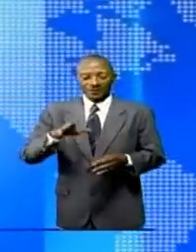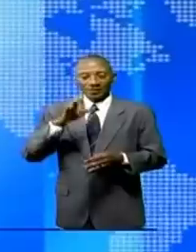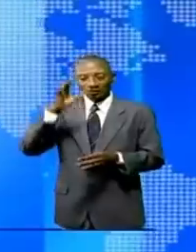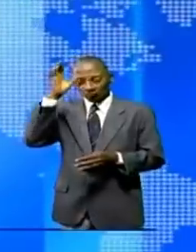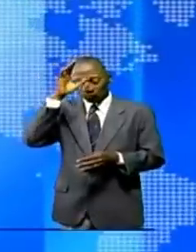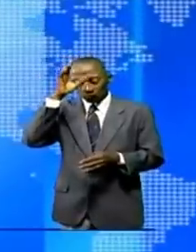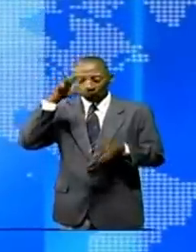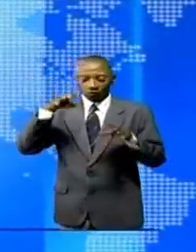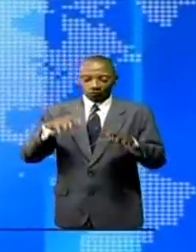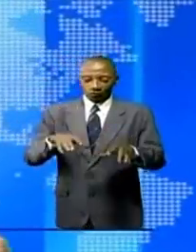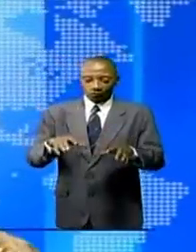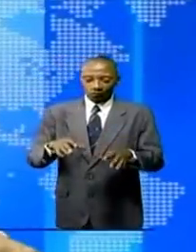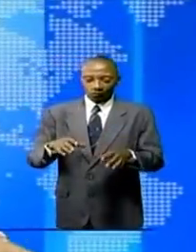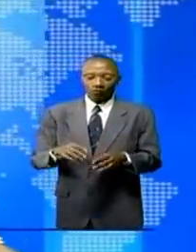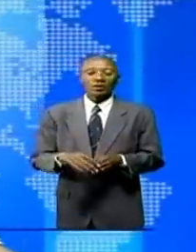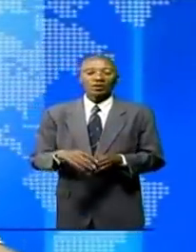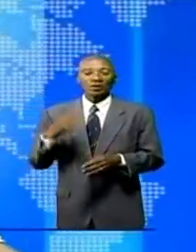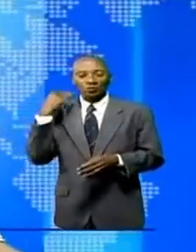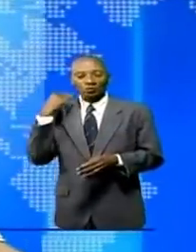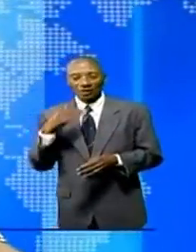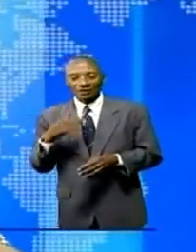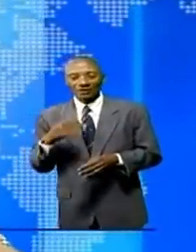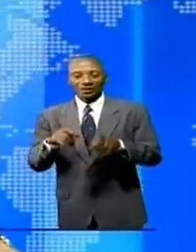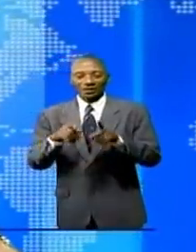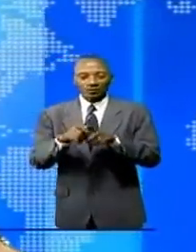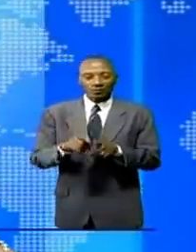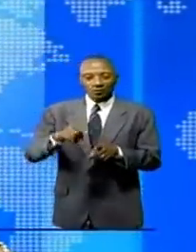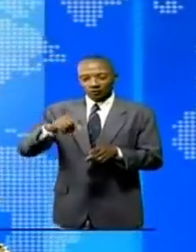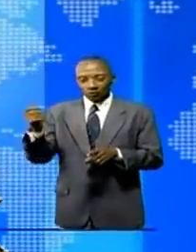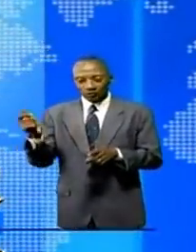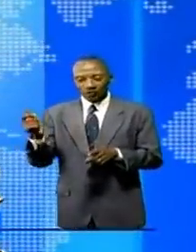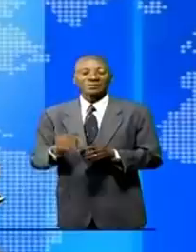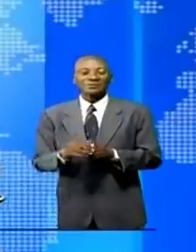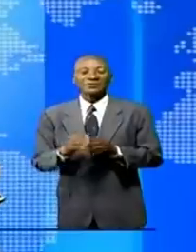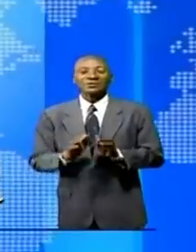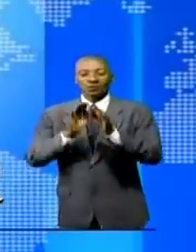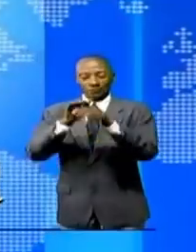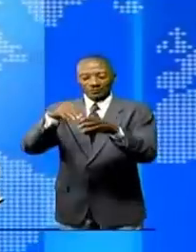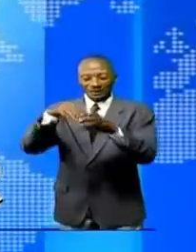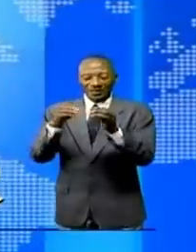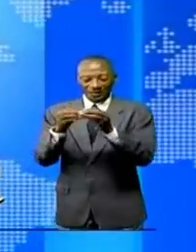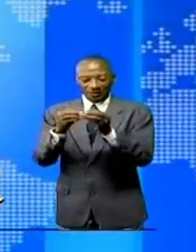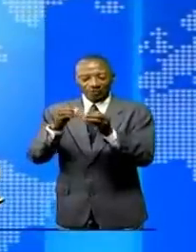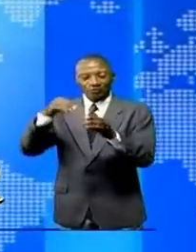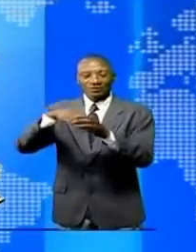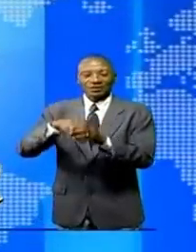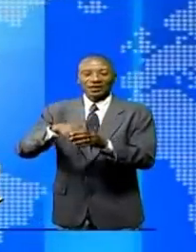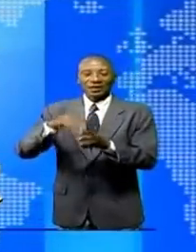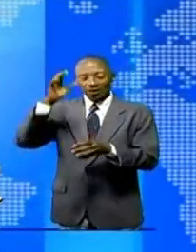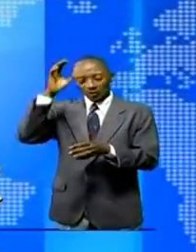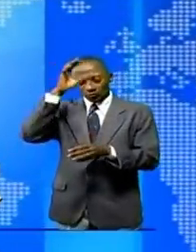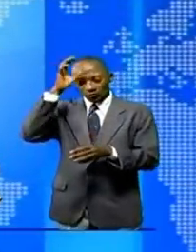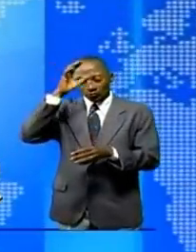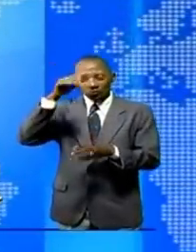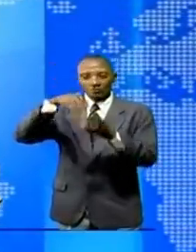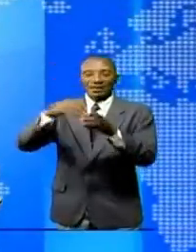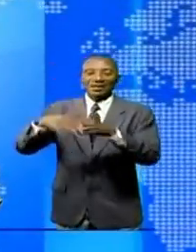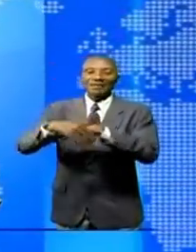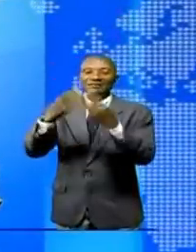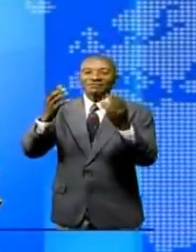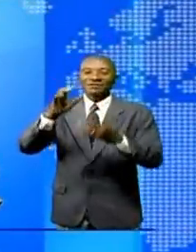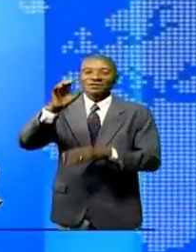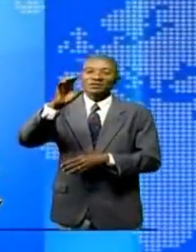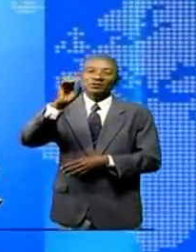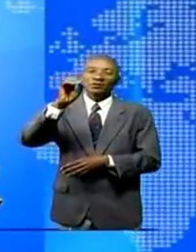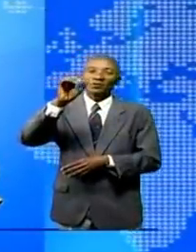la situation politique et sécuritaire en Afrique centrale, dans la région des Grands Lacs et en Afrique de l'Ouest. Plusieurs